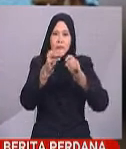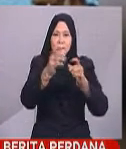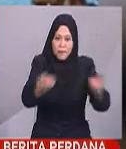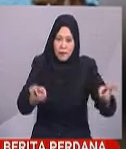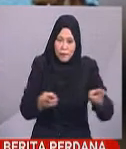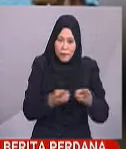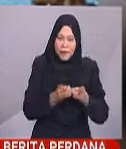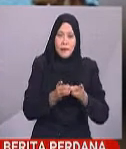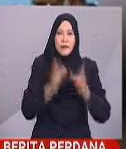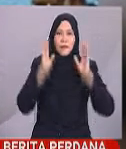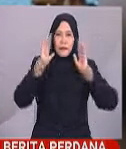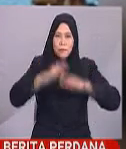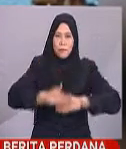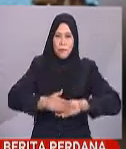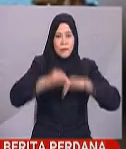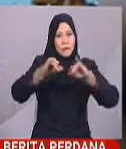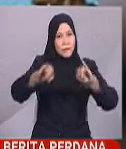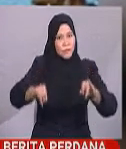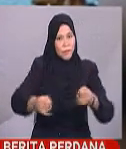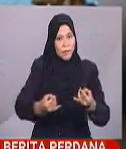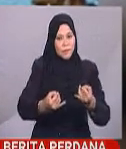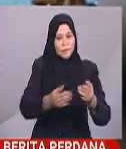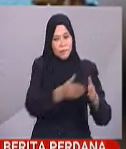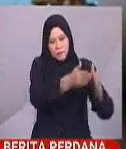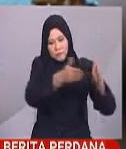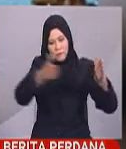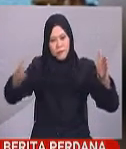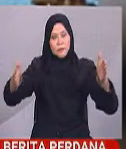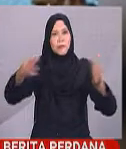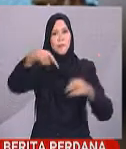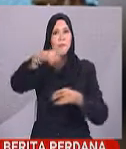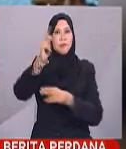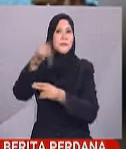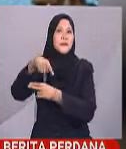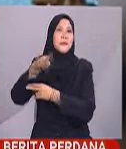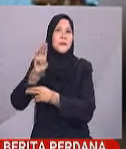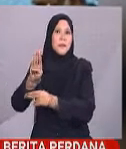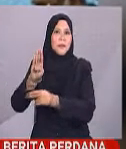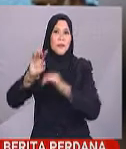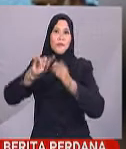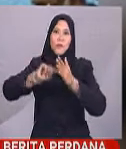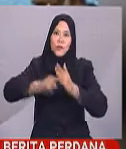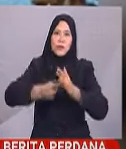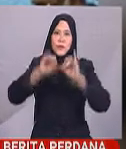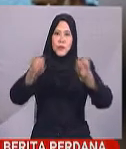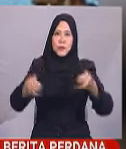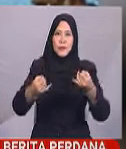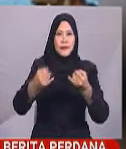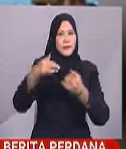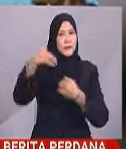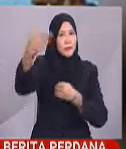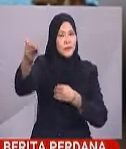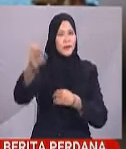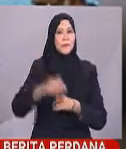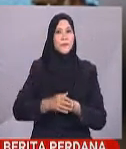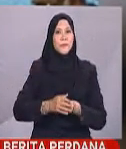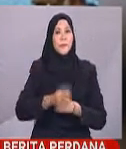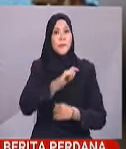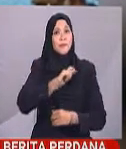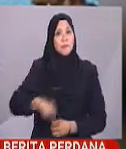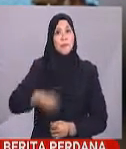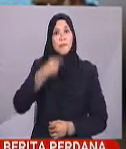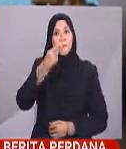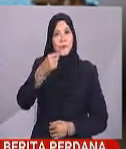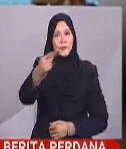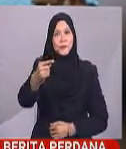dibenar mengadakan solat Jumaat sepanjang PKPB bermula Jumaat depan. Titah baginda, pegawai agama